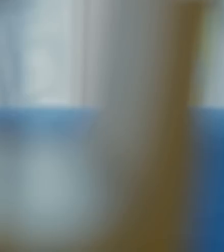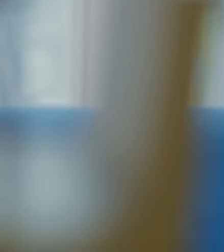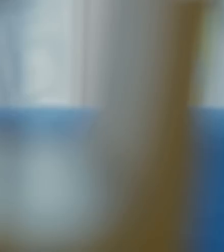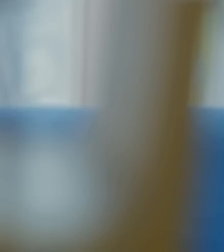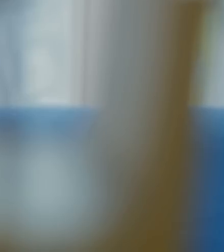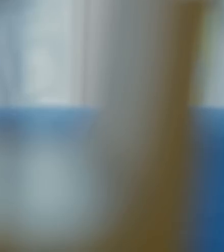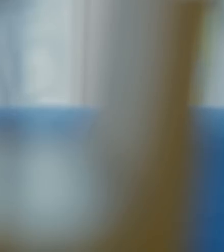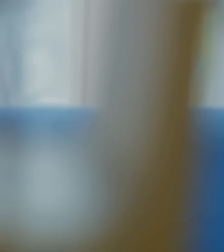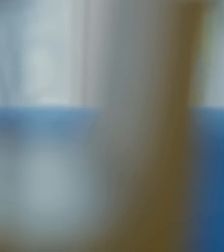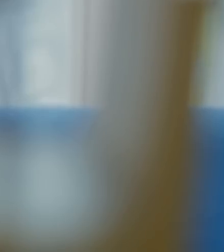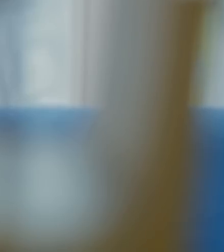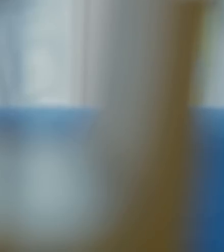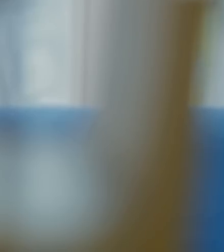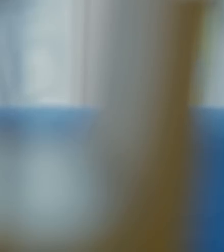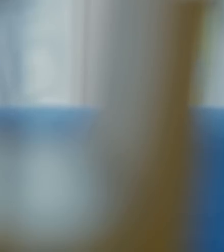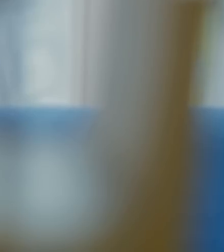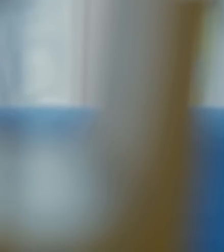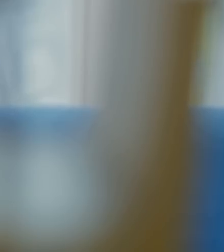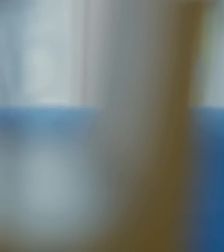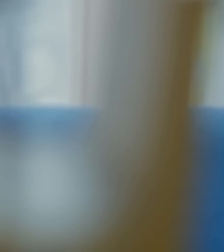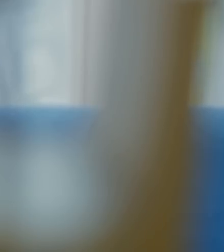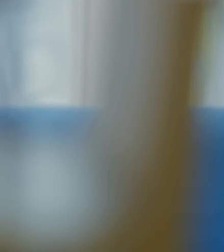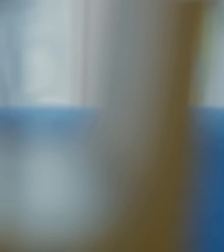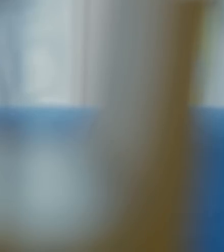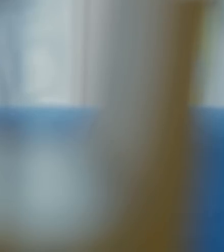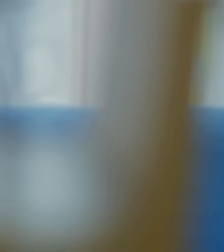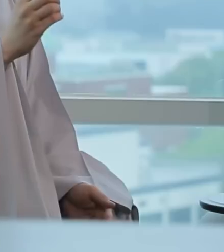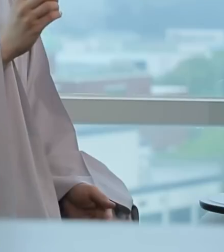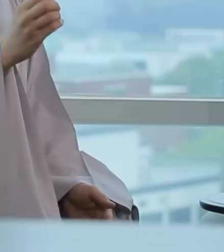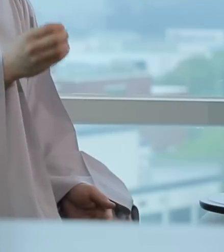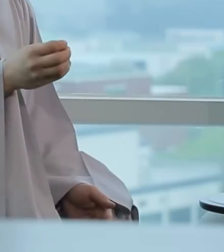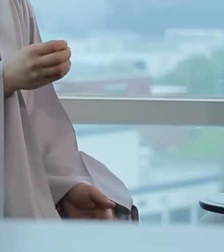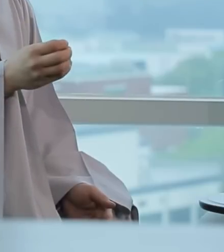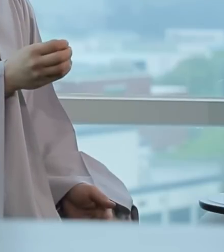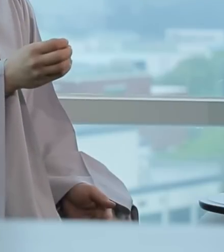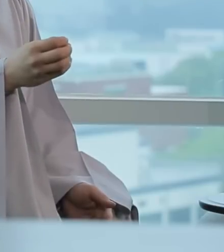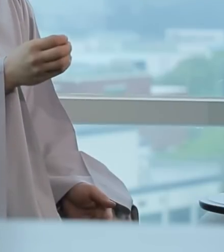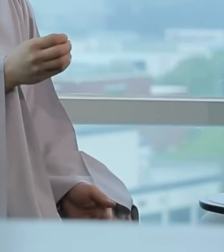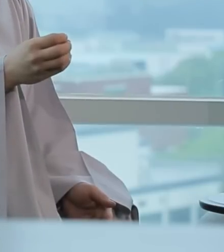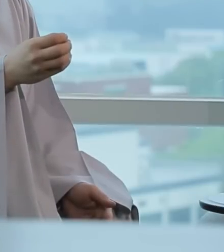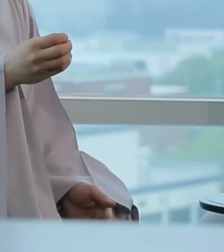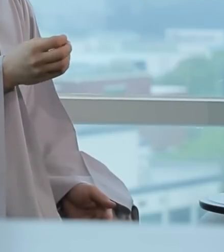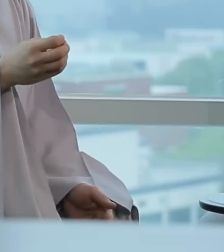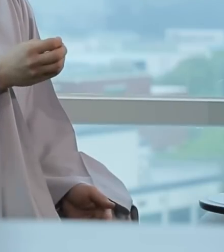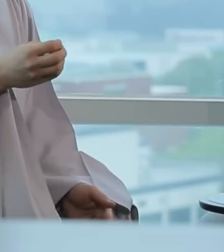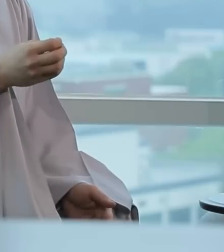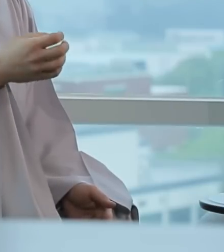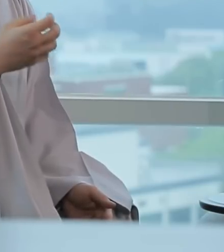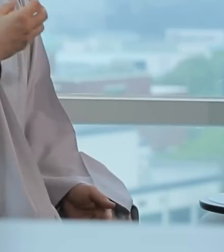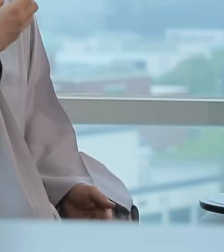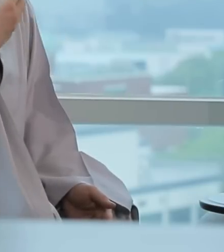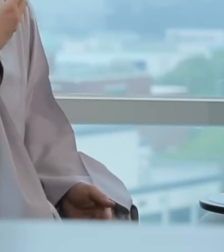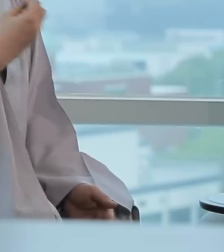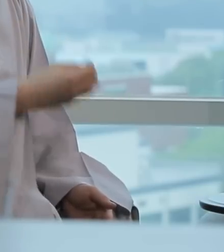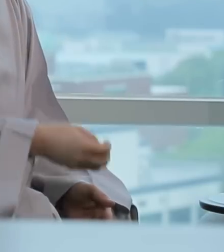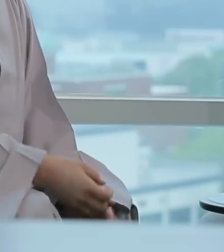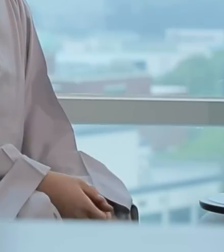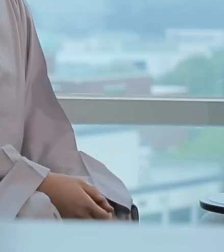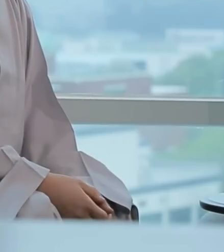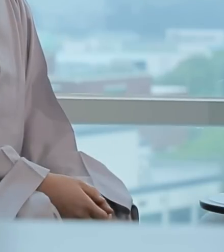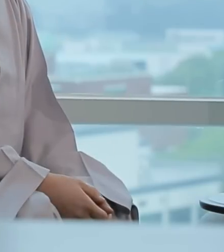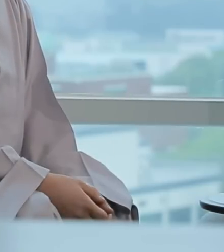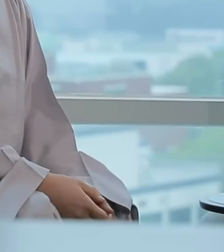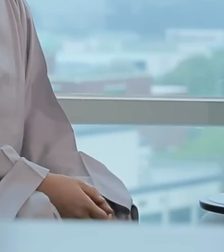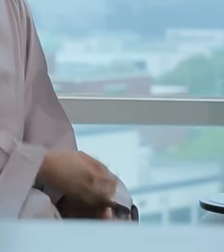공부해야 됩니다 결론은 행복도 불행도 결국은 자신의